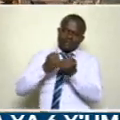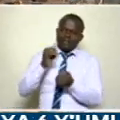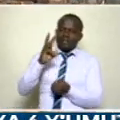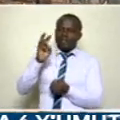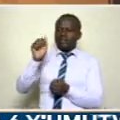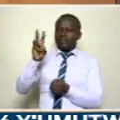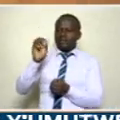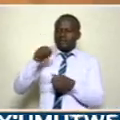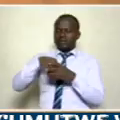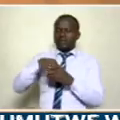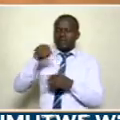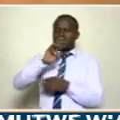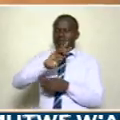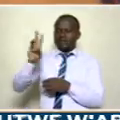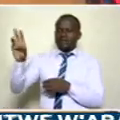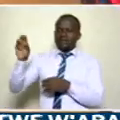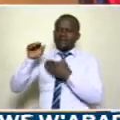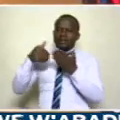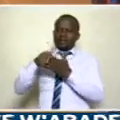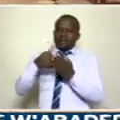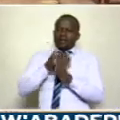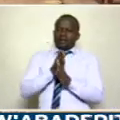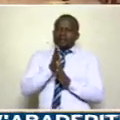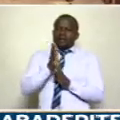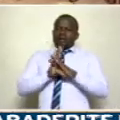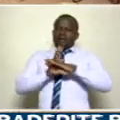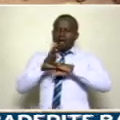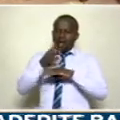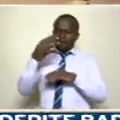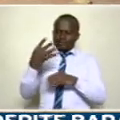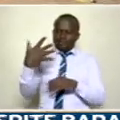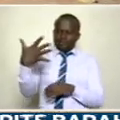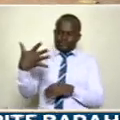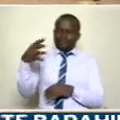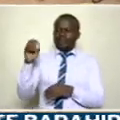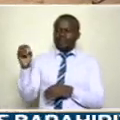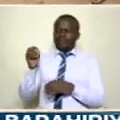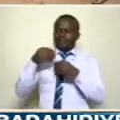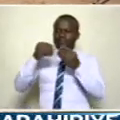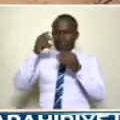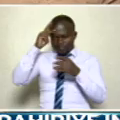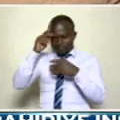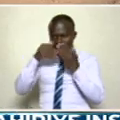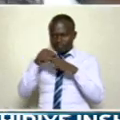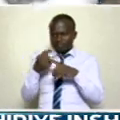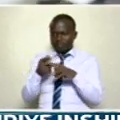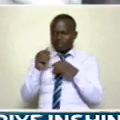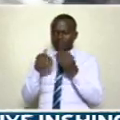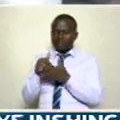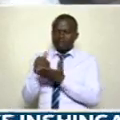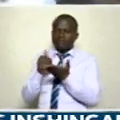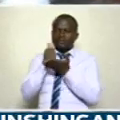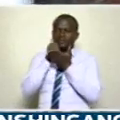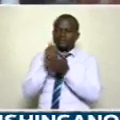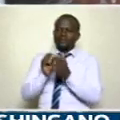Iwawa mu ntara y'Iburengerazuba kigororerwamo abagera ku 4500 bahabwa ubumenyingiro butandukanye